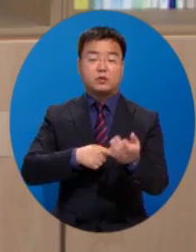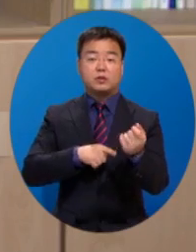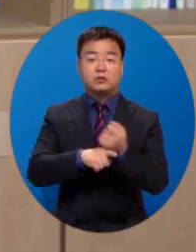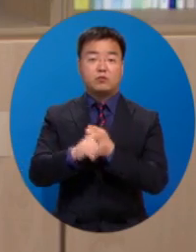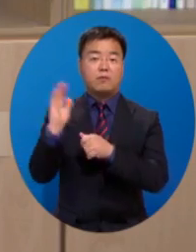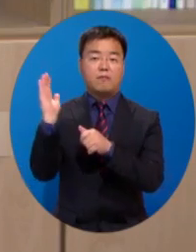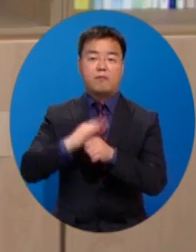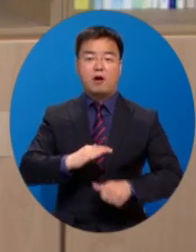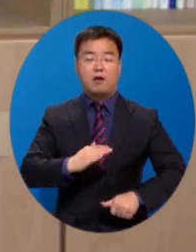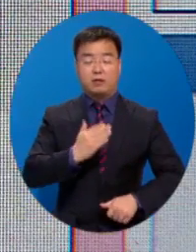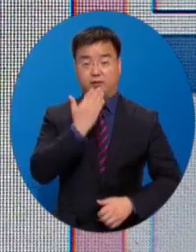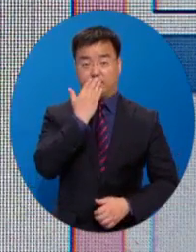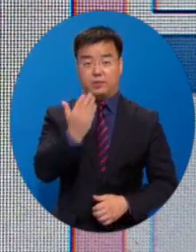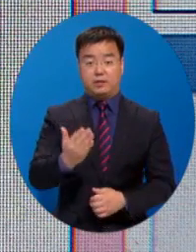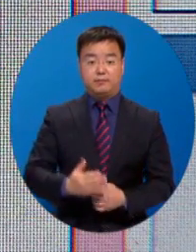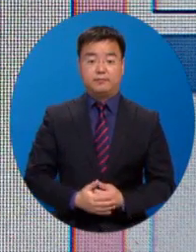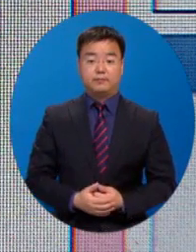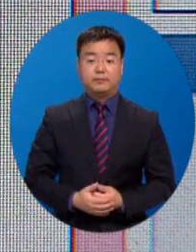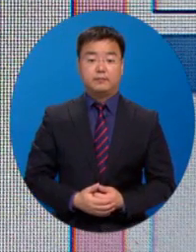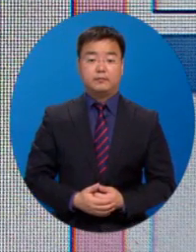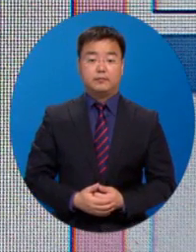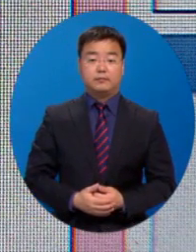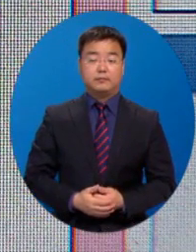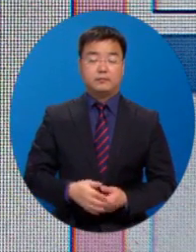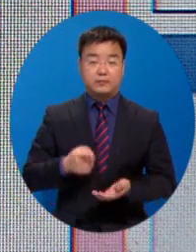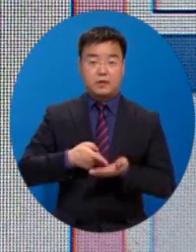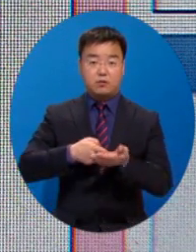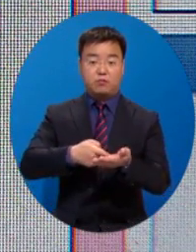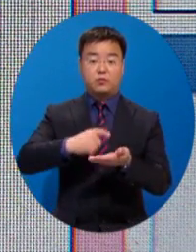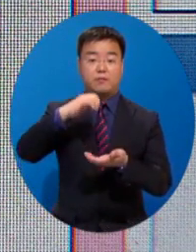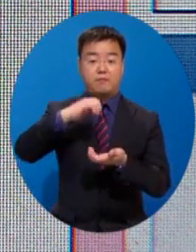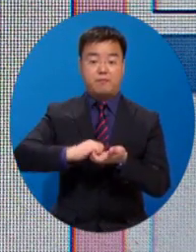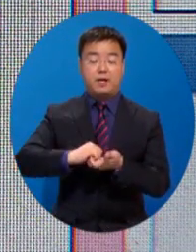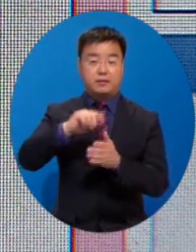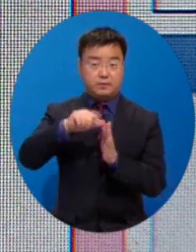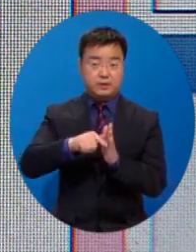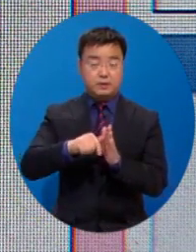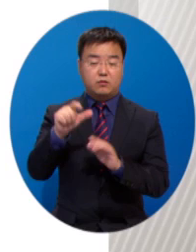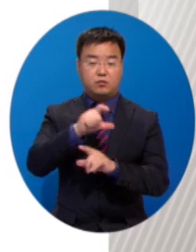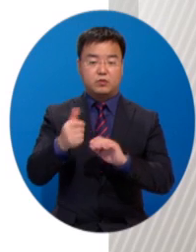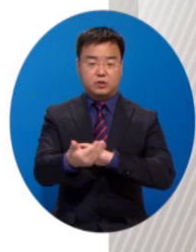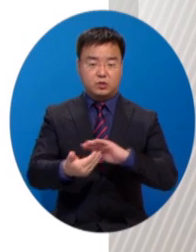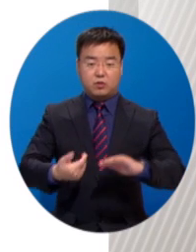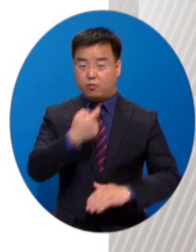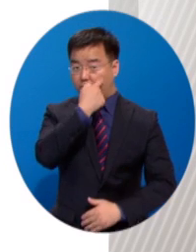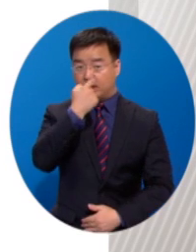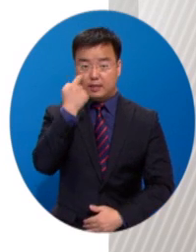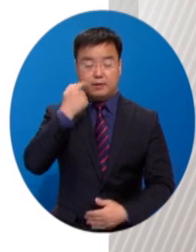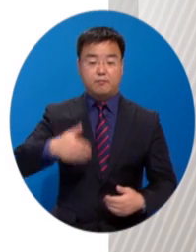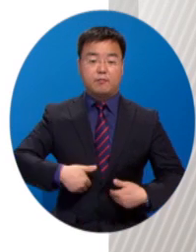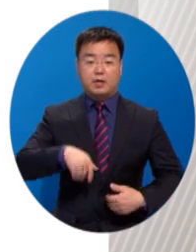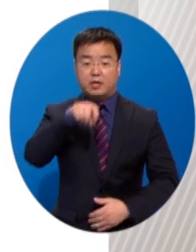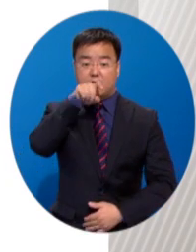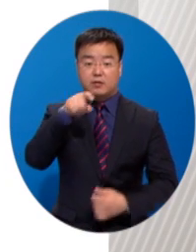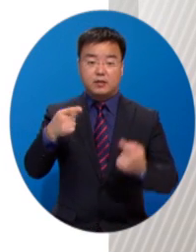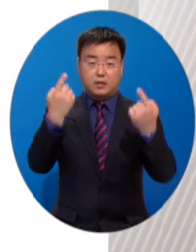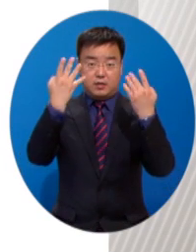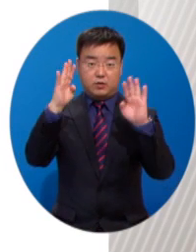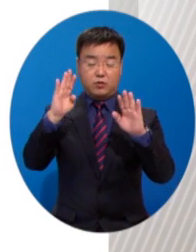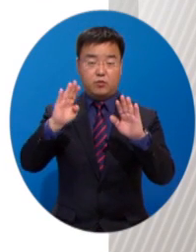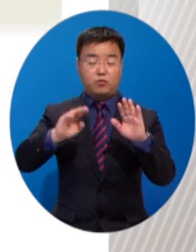처리되는 경우가 있습니다 원서 접수 마감 시간도 미리 확인해야 합니다 가령 연세대는 6일 오후